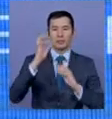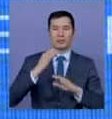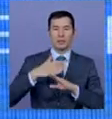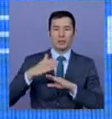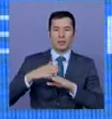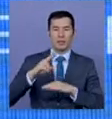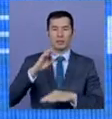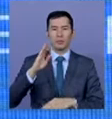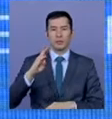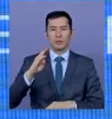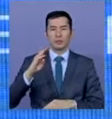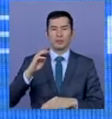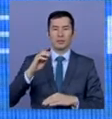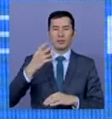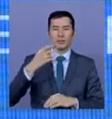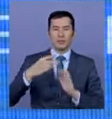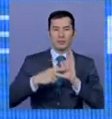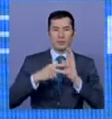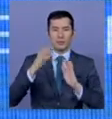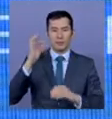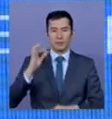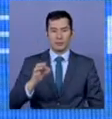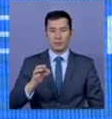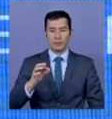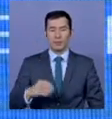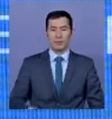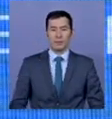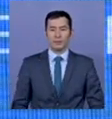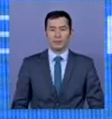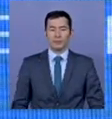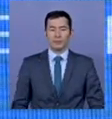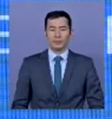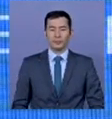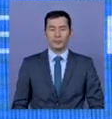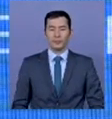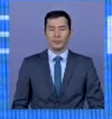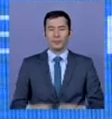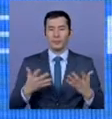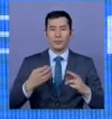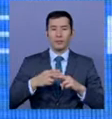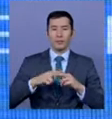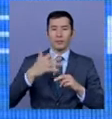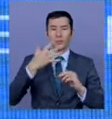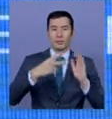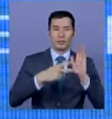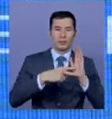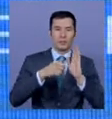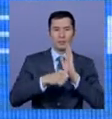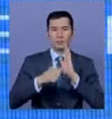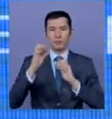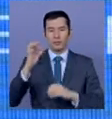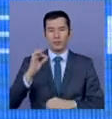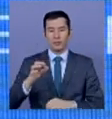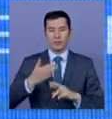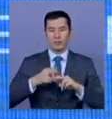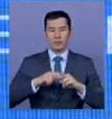депозиттер 40% құрайды. Нәтижесінде іскерлік белсенділік жақсарып, несиелендіру жұмыстары жоғарылады. Сонымен барлығы 57-60% құрайды. Осындай